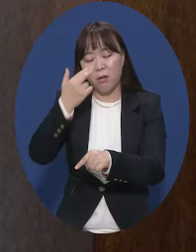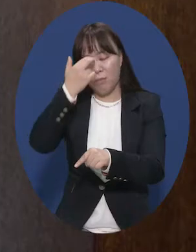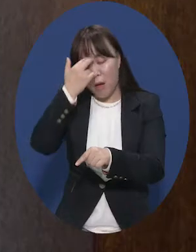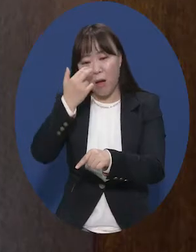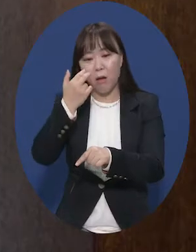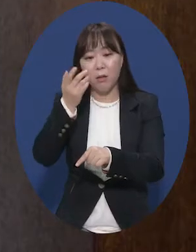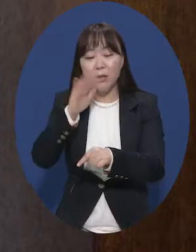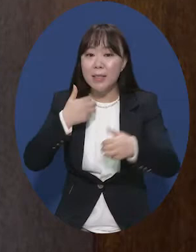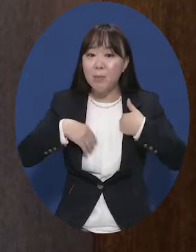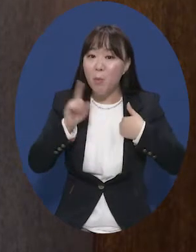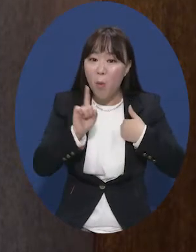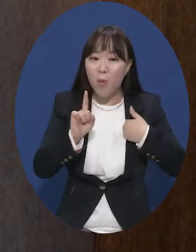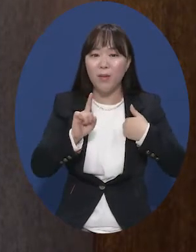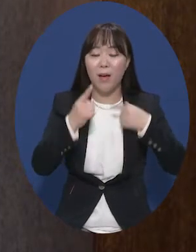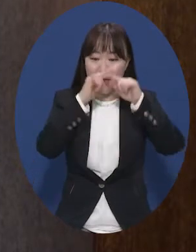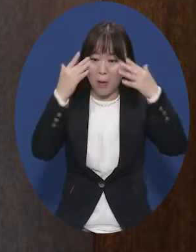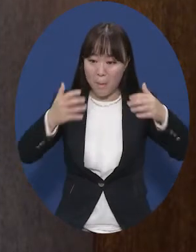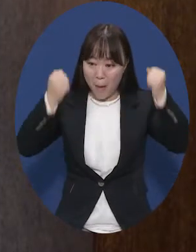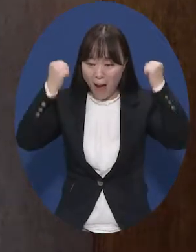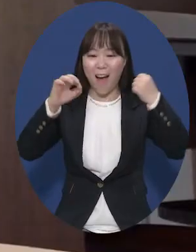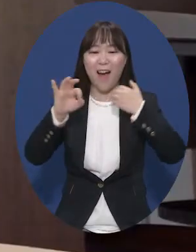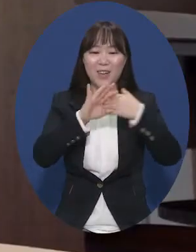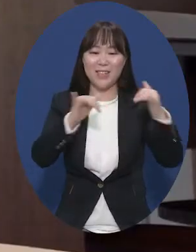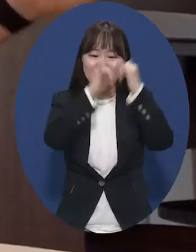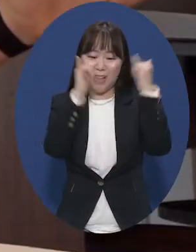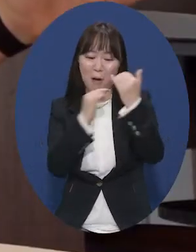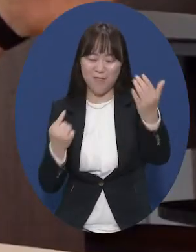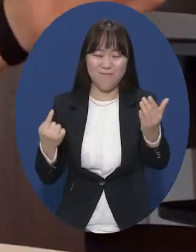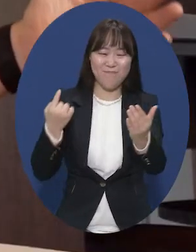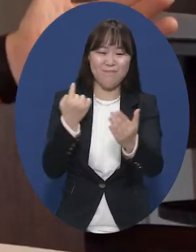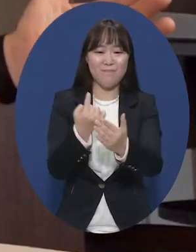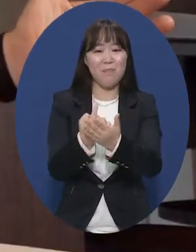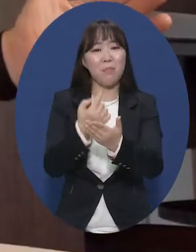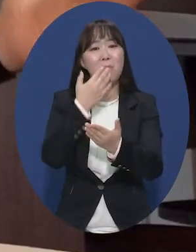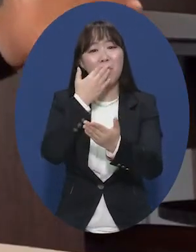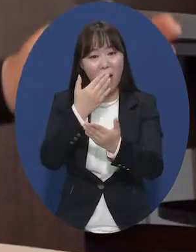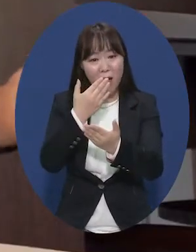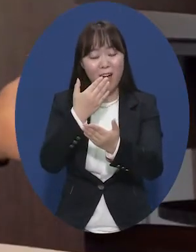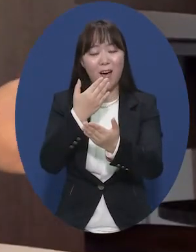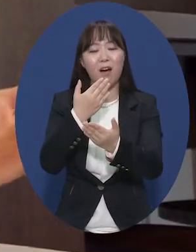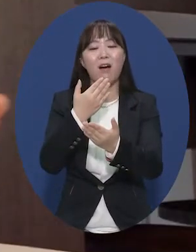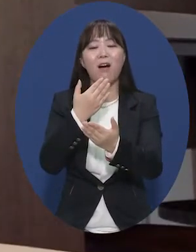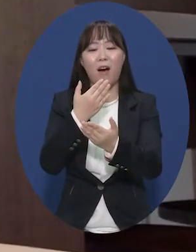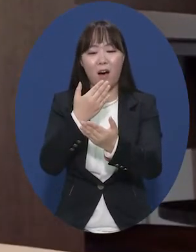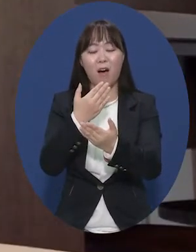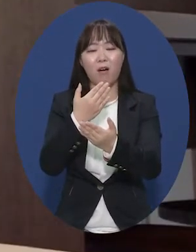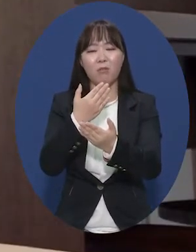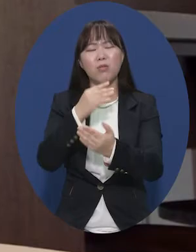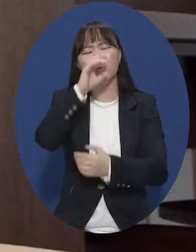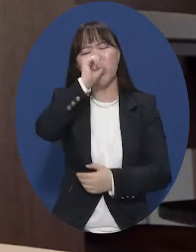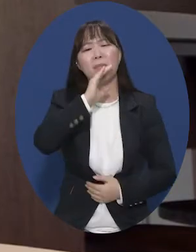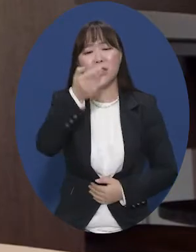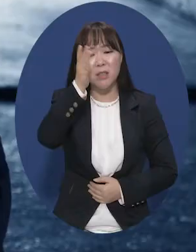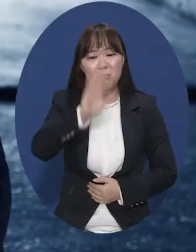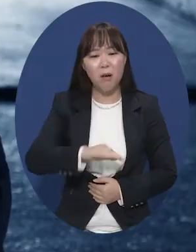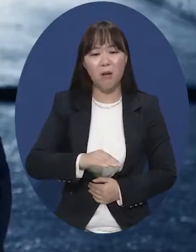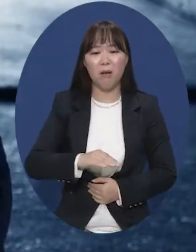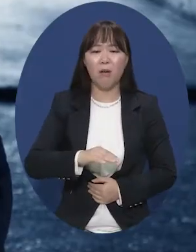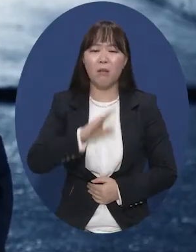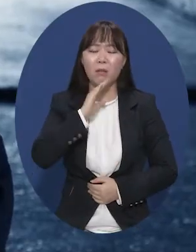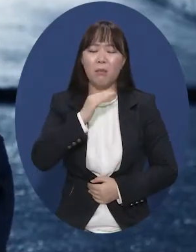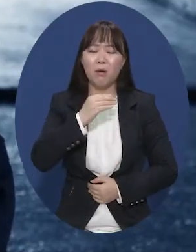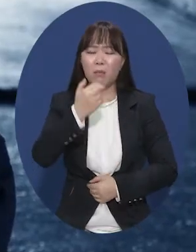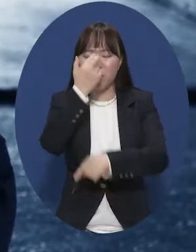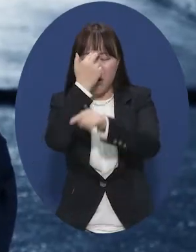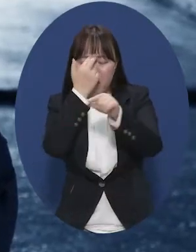힘들어요. 근데 재밌는 거는 대학만 나오면 그래도 사회로 진출할 수가 있으니까 그런 면에서는 좋지만은 너무나